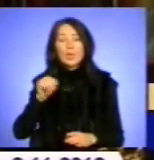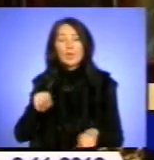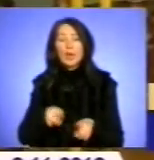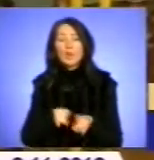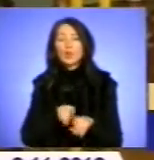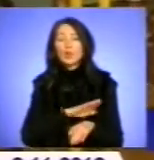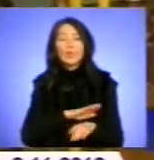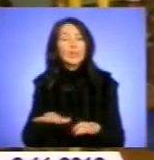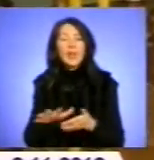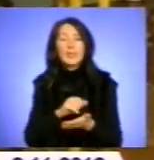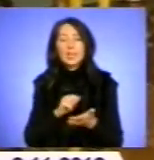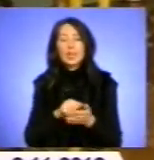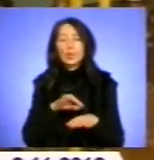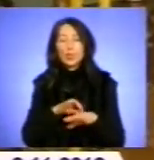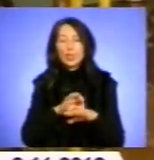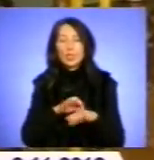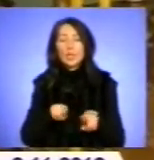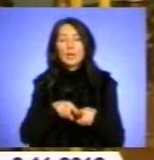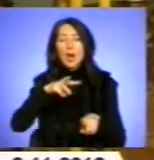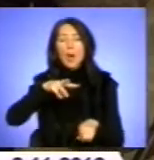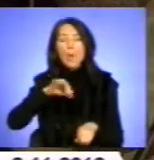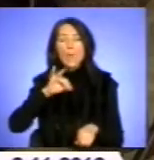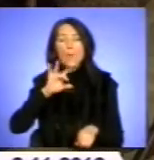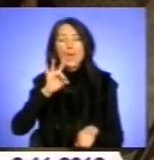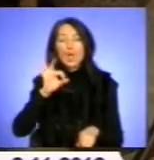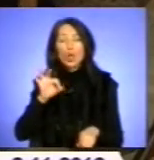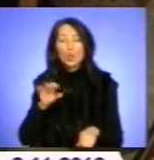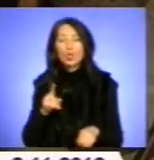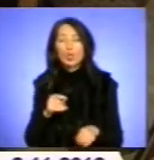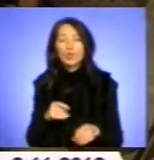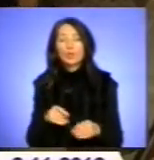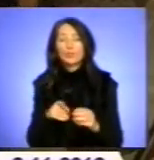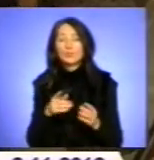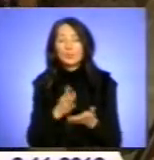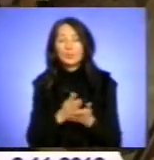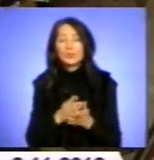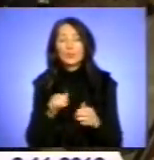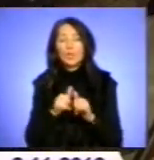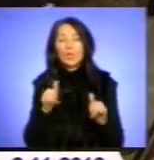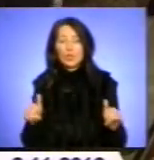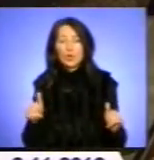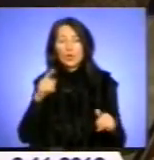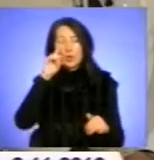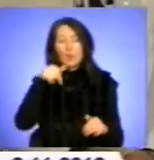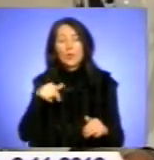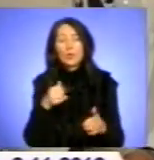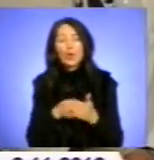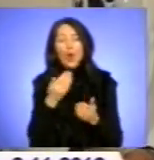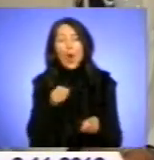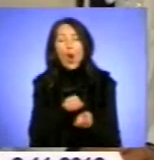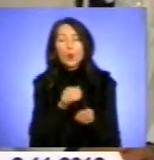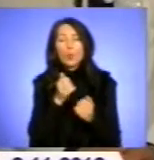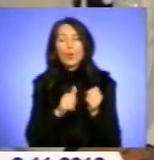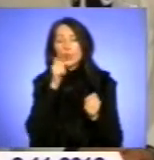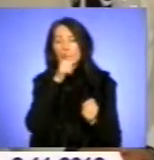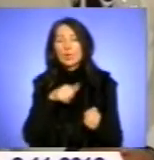та мироточивістю. Дар його чуда зцілення стає джерелом великого і широкого культу святого Дмитрія. До його гробу щороку йдуть сотні